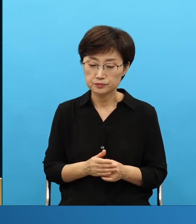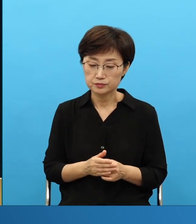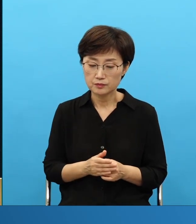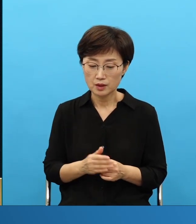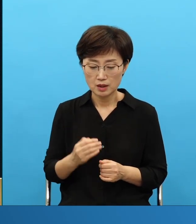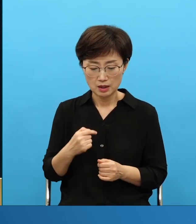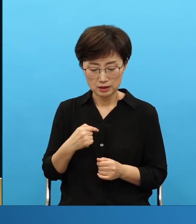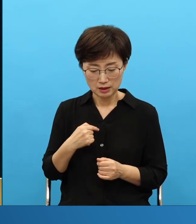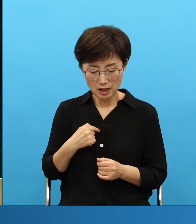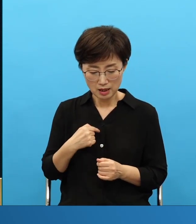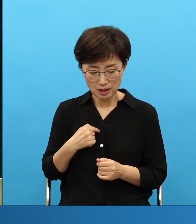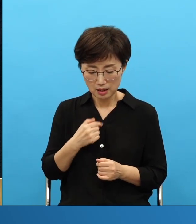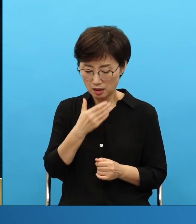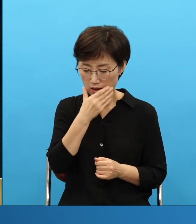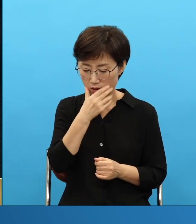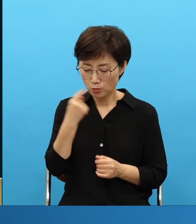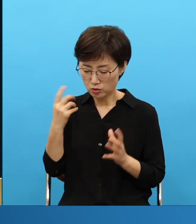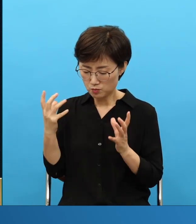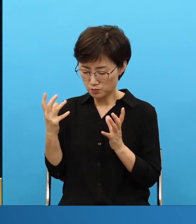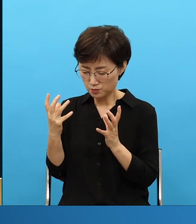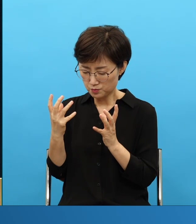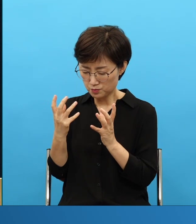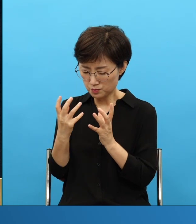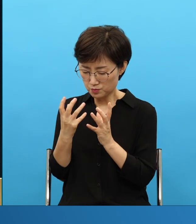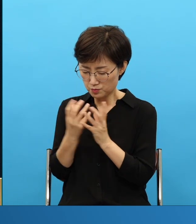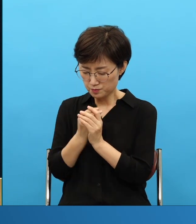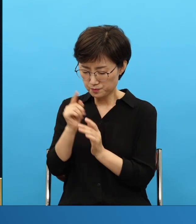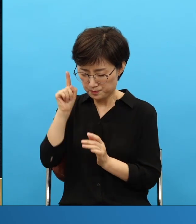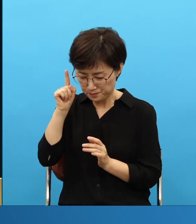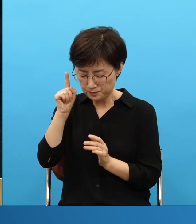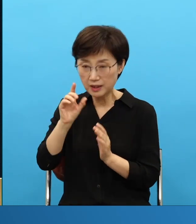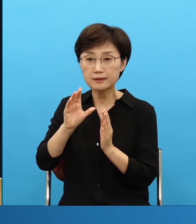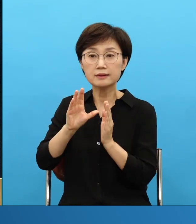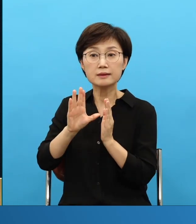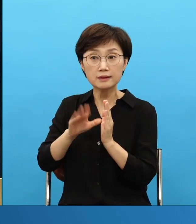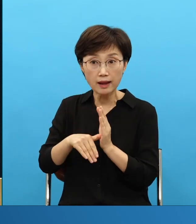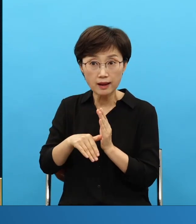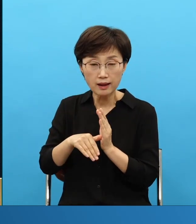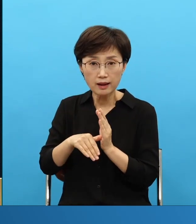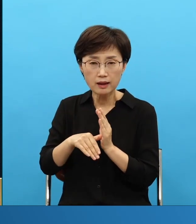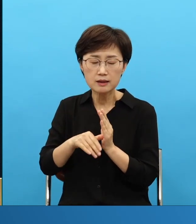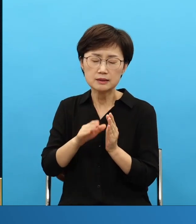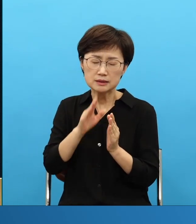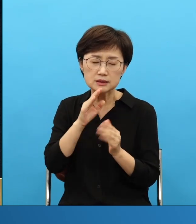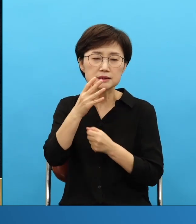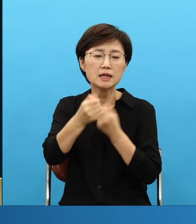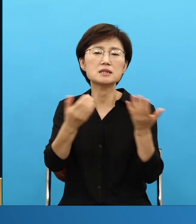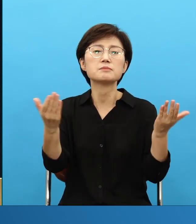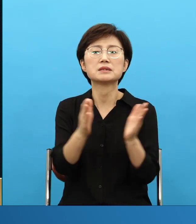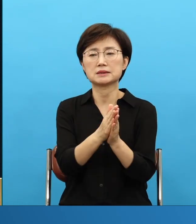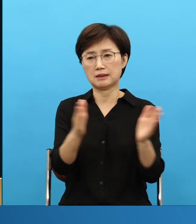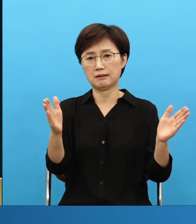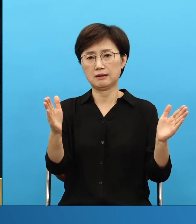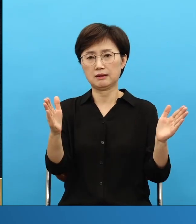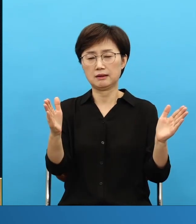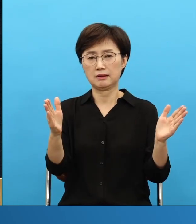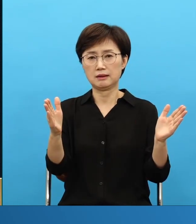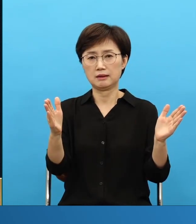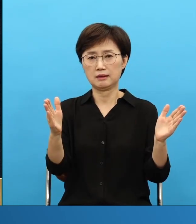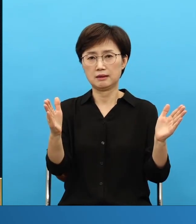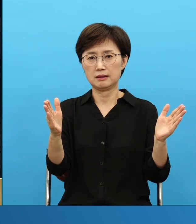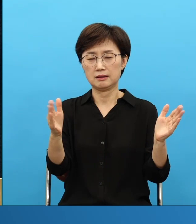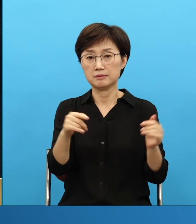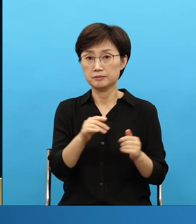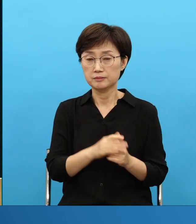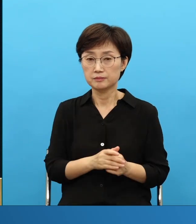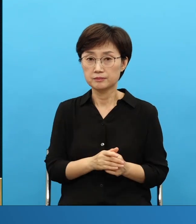복음 되어질 때요. 모든 역사가 일어나는 겁니다. Works arise when we have 이 complete 사람이 완전 복음 gospel. 맞습니까? And do these